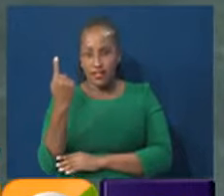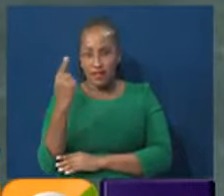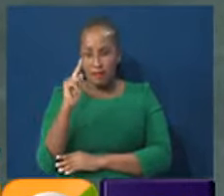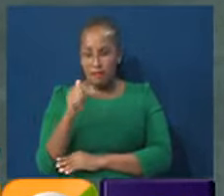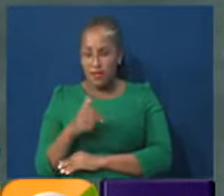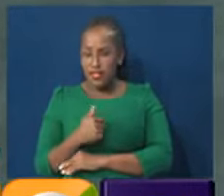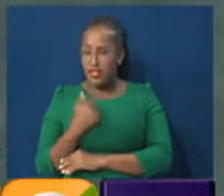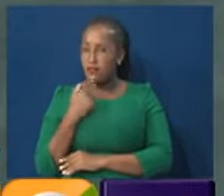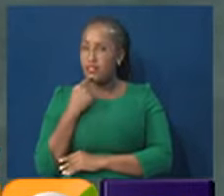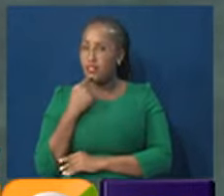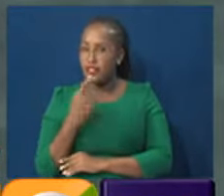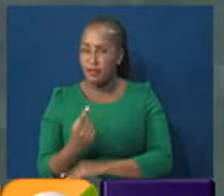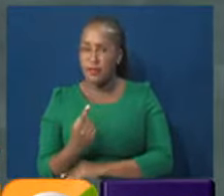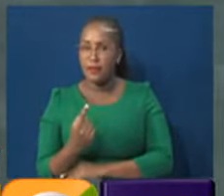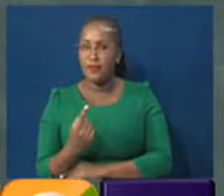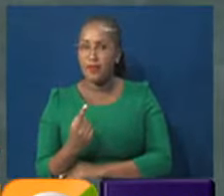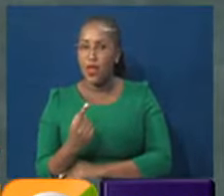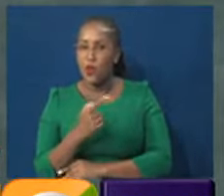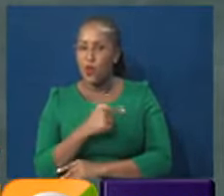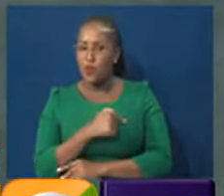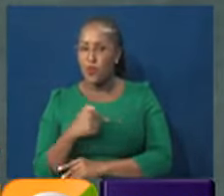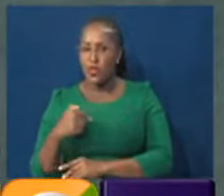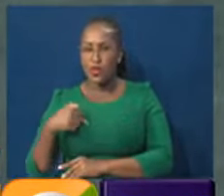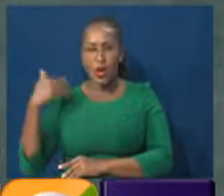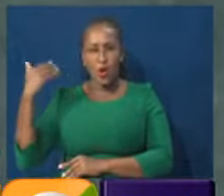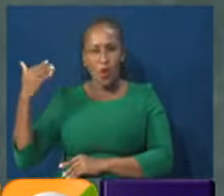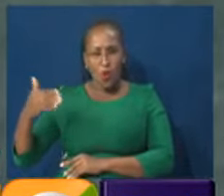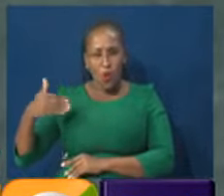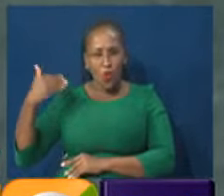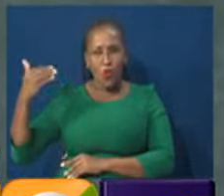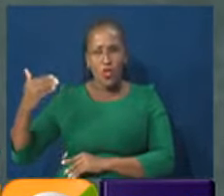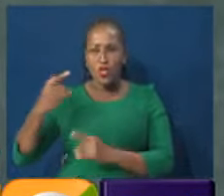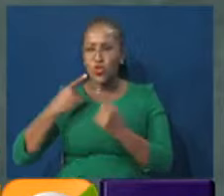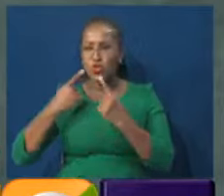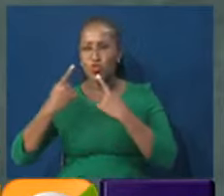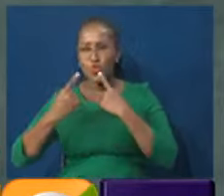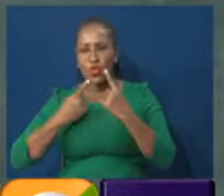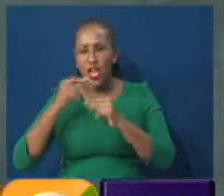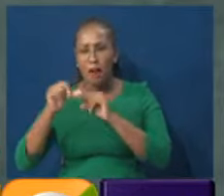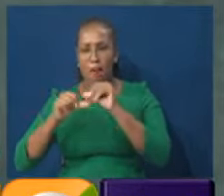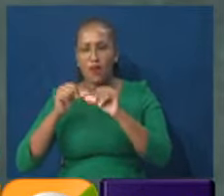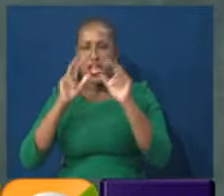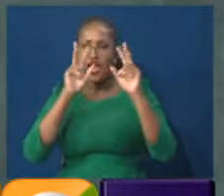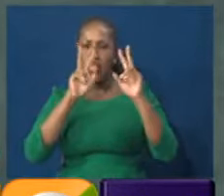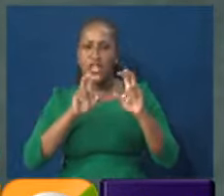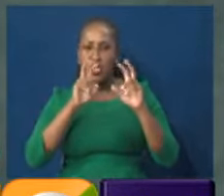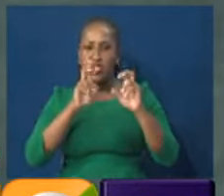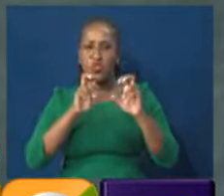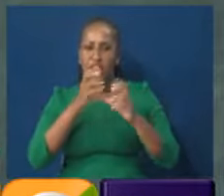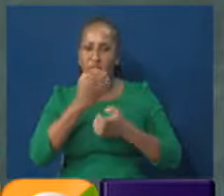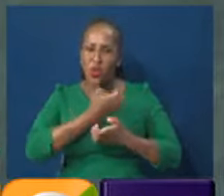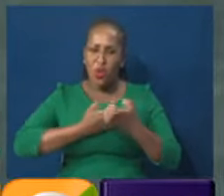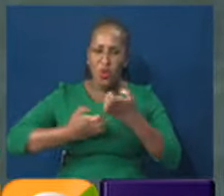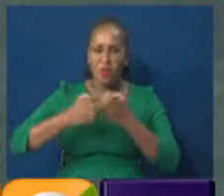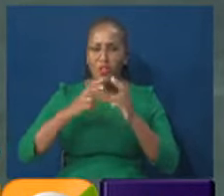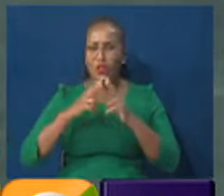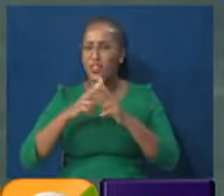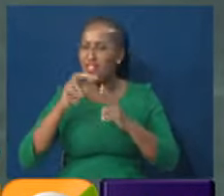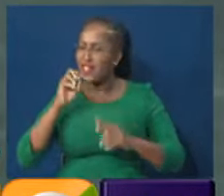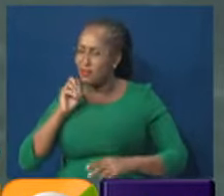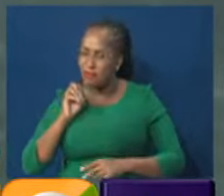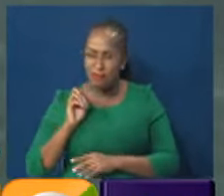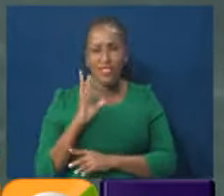hivi. Tumekuwa tukiangazia maneno ya cost of living imekuwa juu.